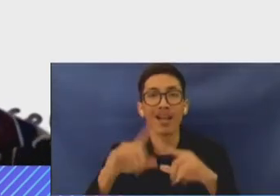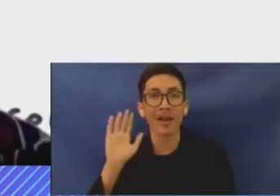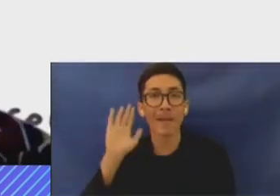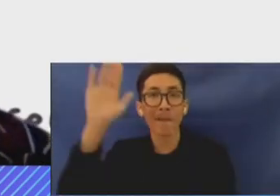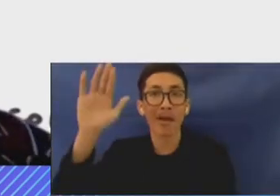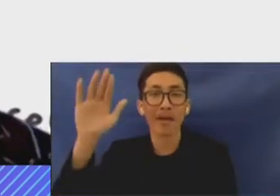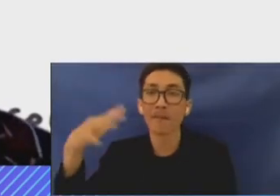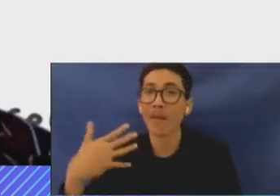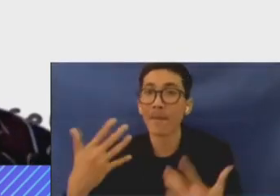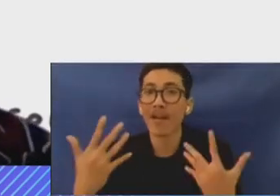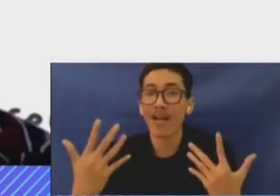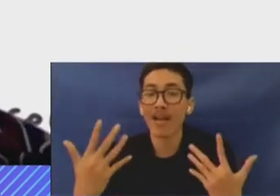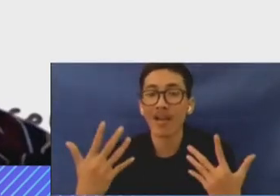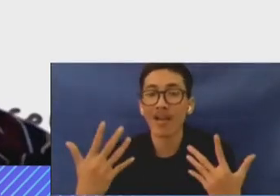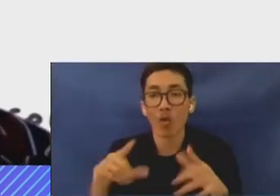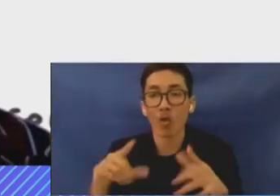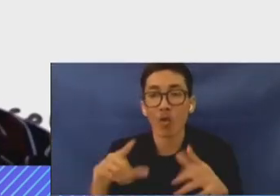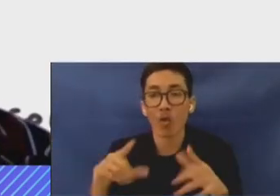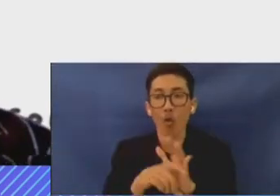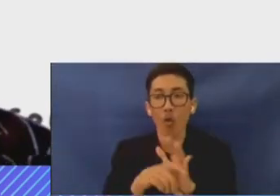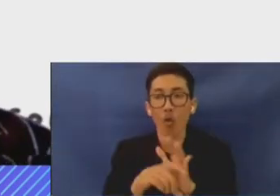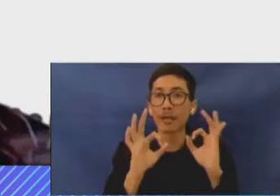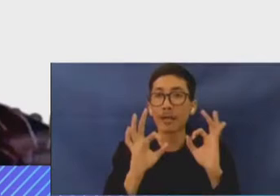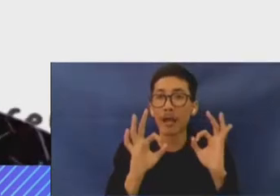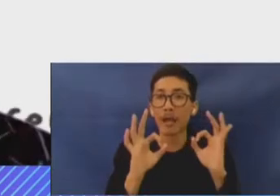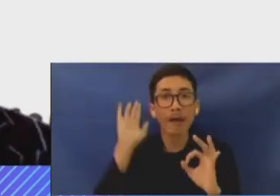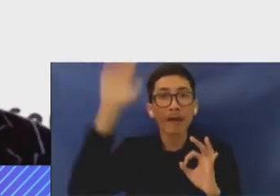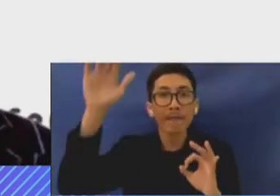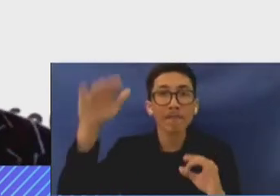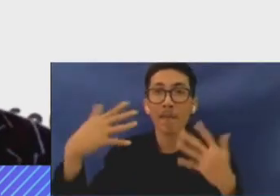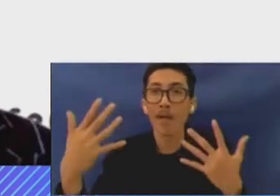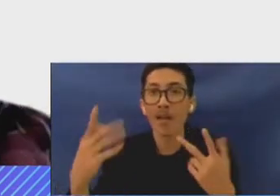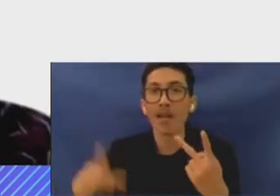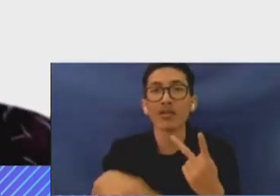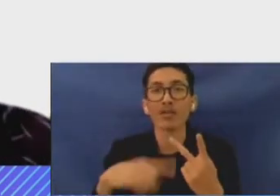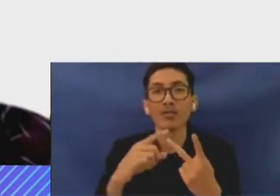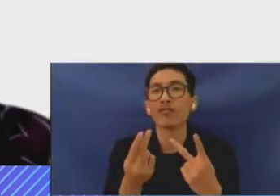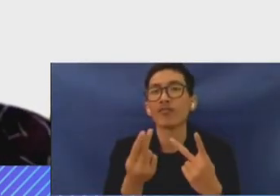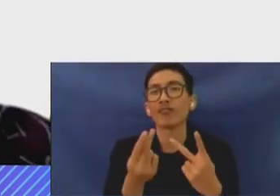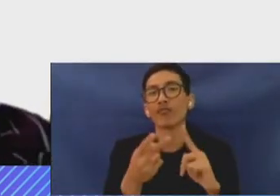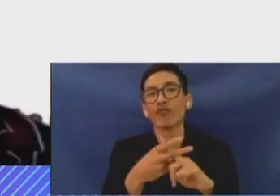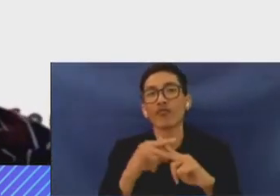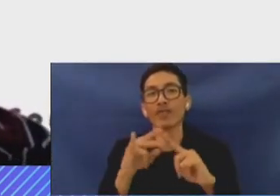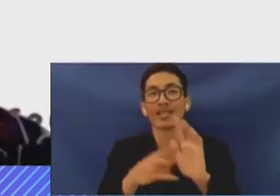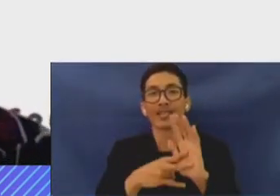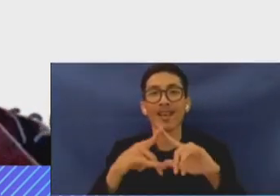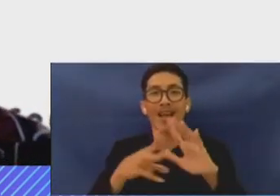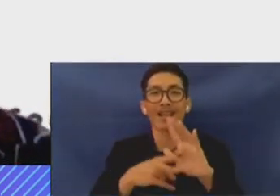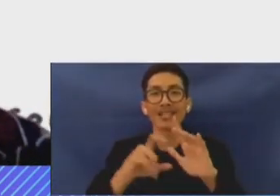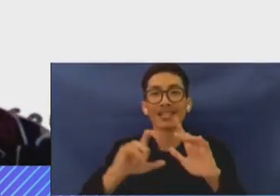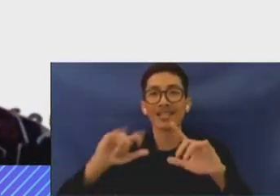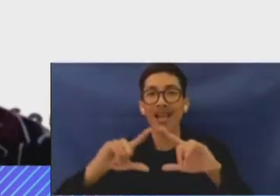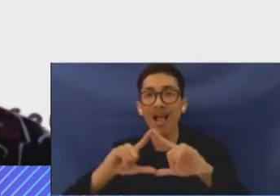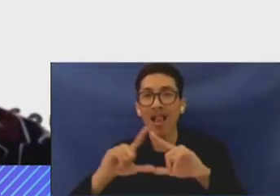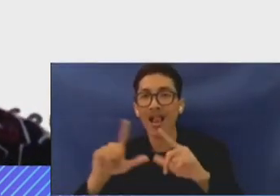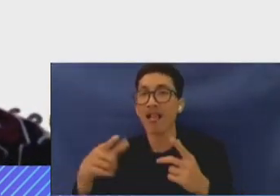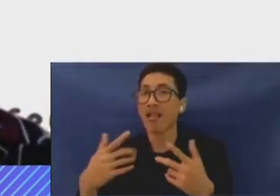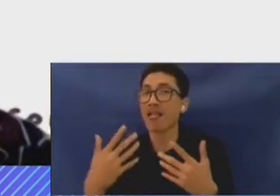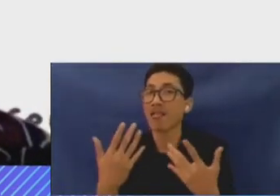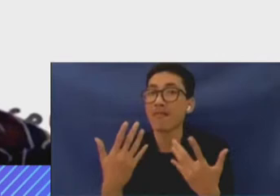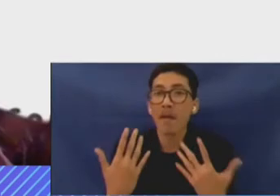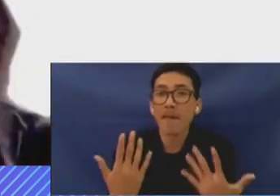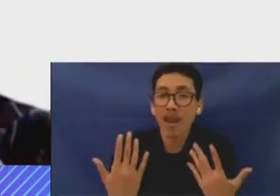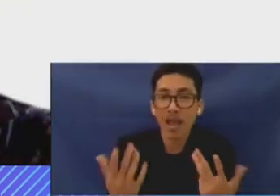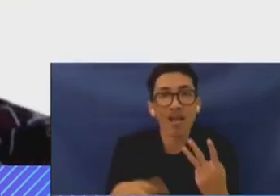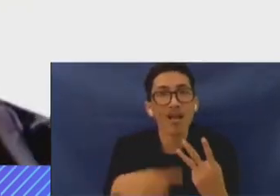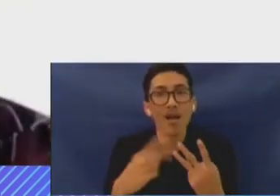dekat atau mungkin finansial, misalkan percintaan dan segala macam. Bagaimana mengkomunikasikan hal-hal yang